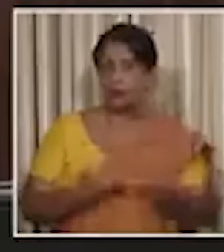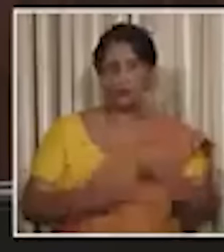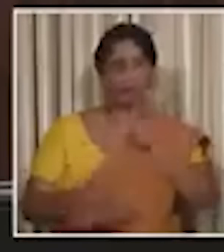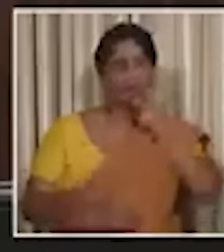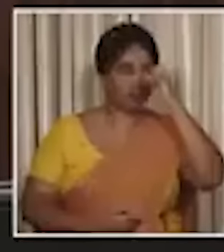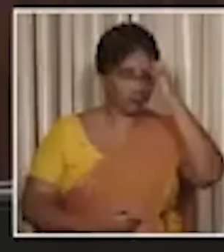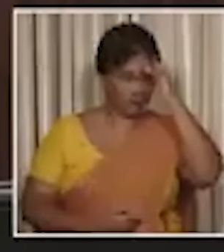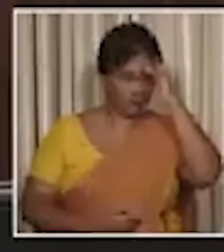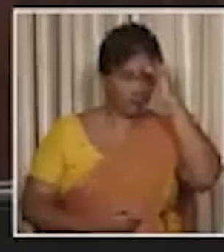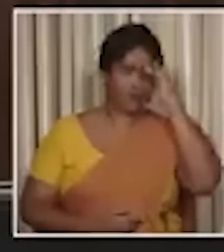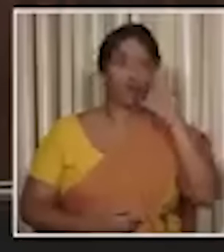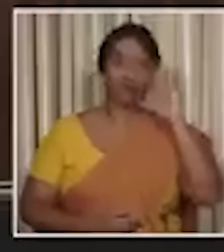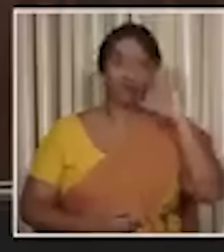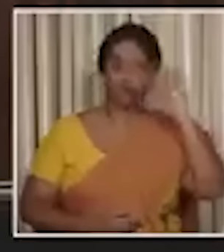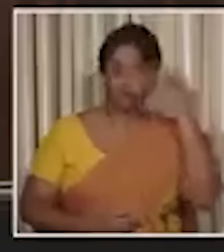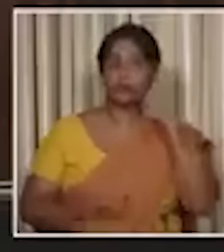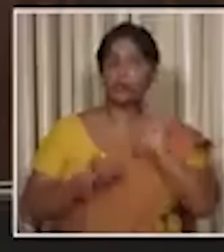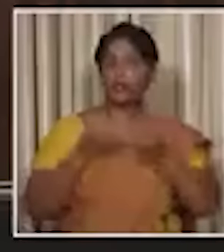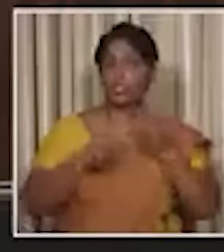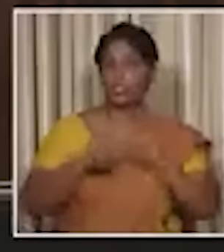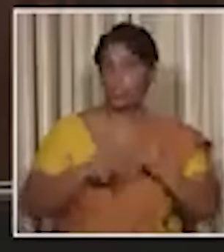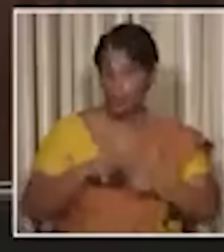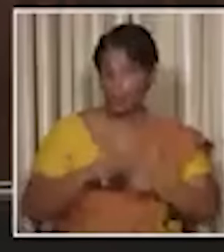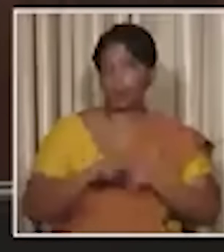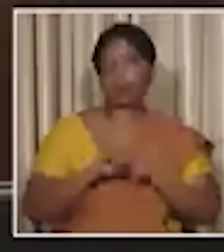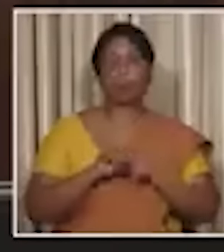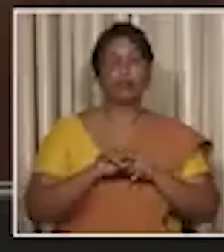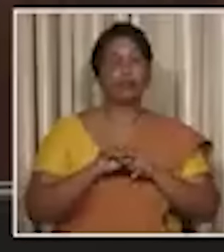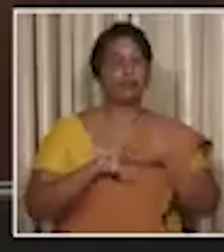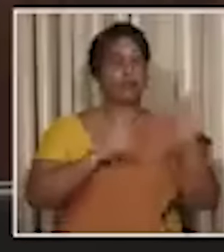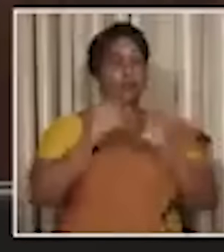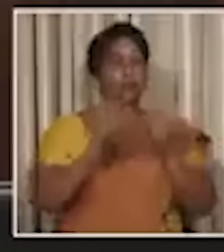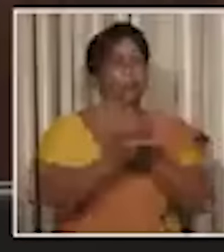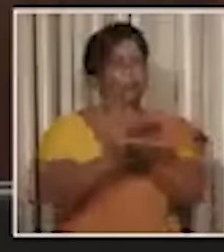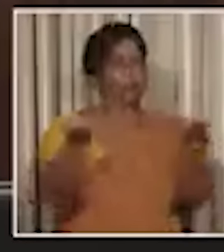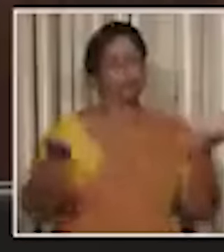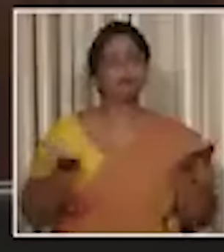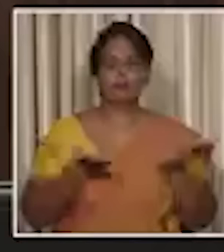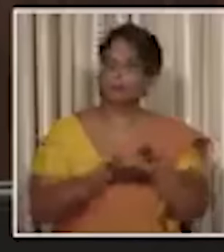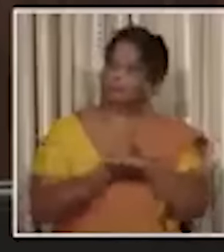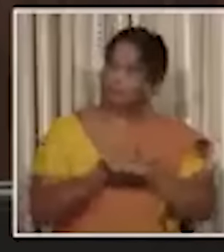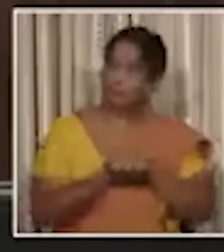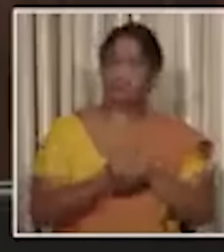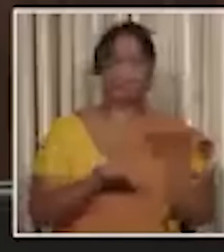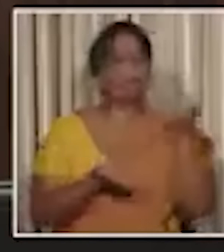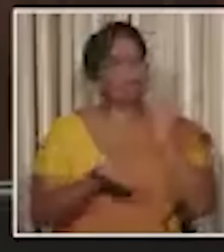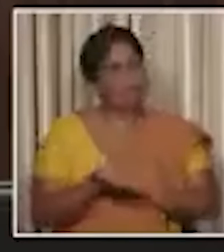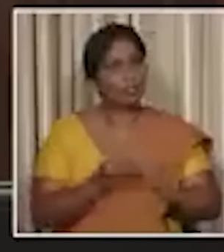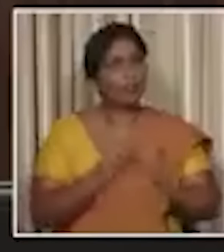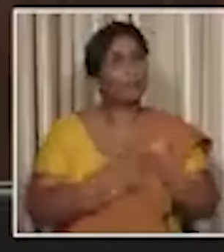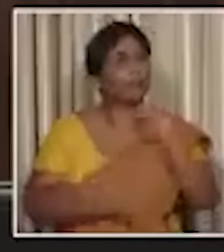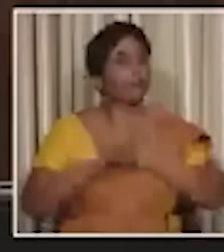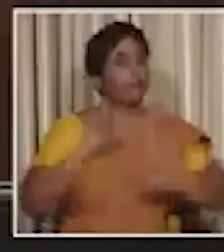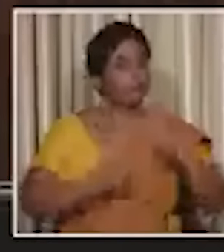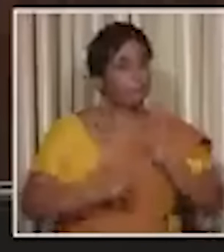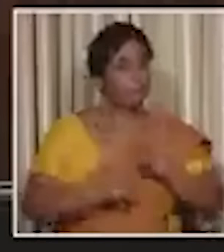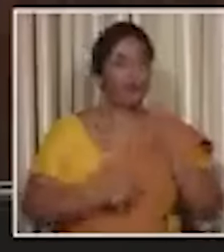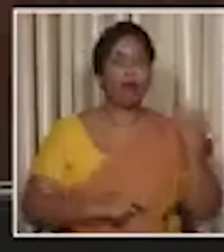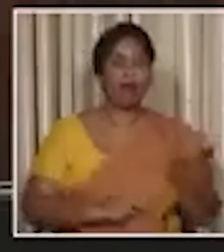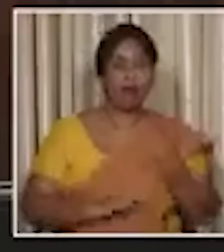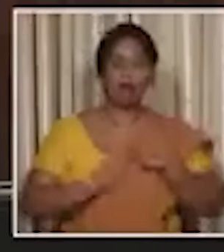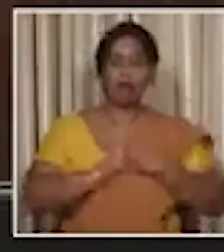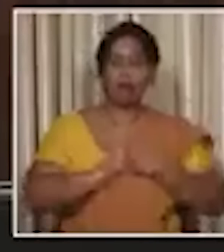කතානායකතුමත් විශේෂම කාර්ය මණ්ඩලයත් තේරී පැත්වී තිබෙන ඔබතුමා තිබෙනවා. ඒ හඬ හැරේ තිබෙනවා. තිමුලිය